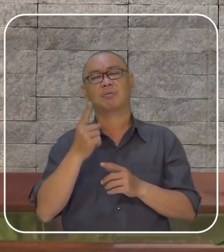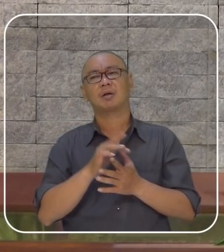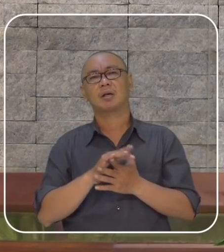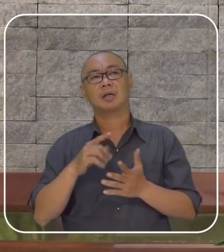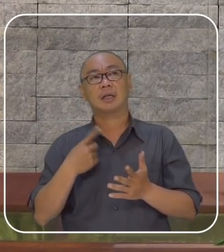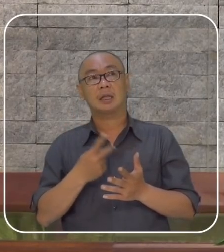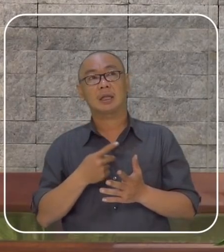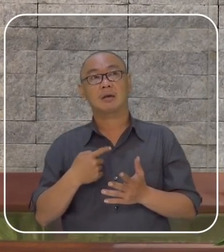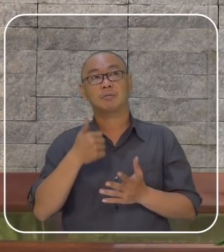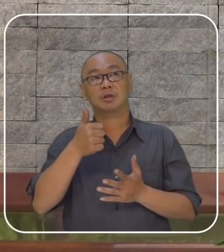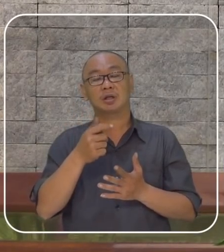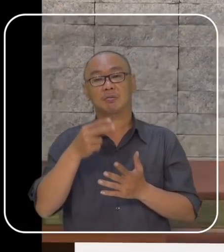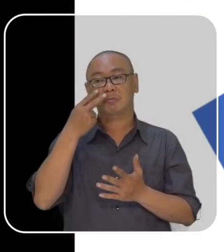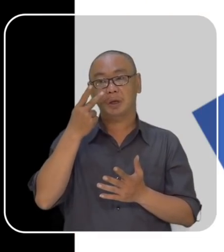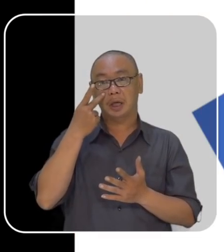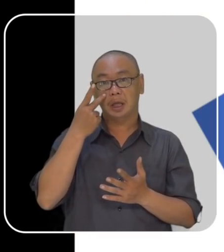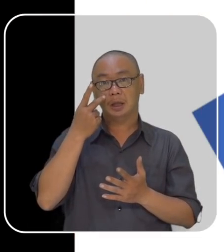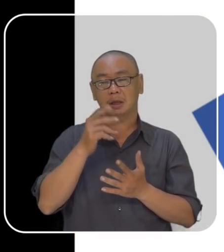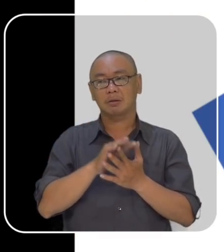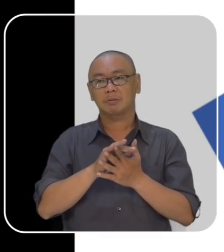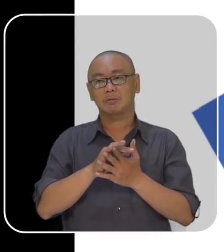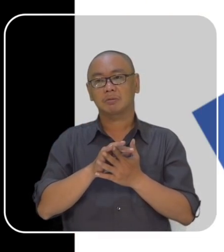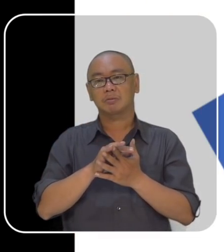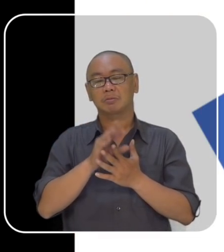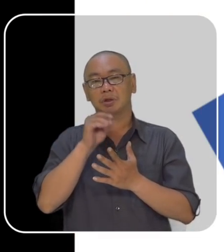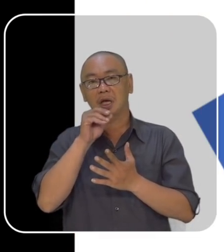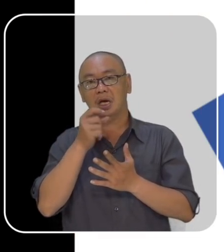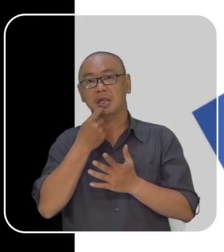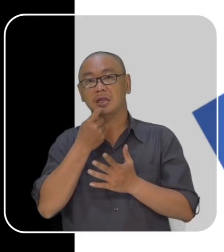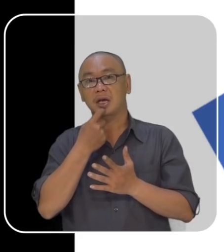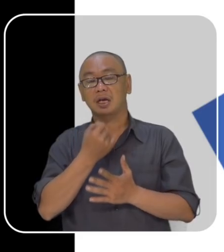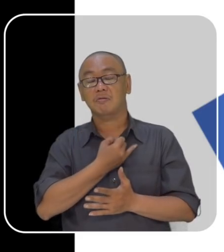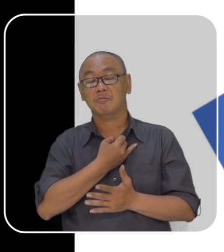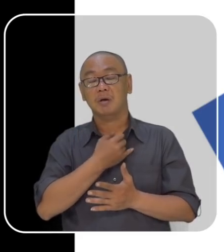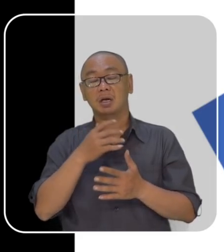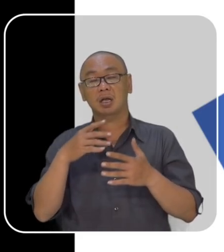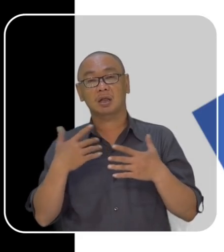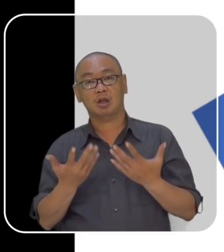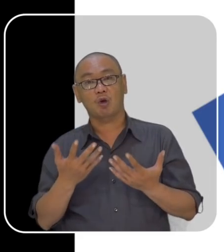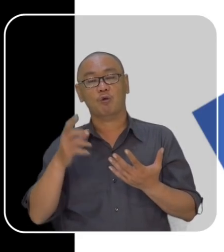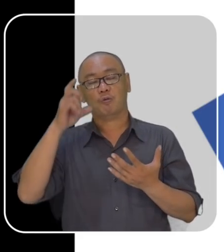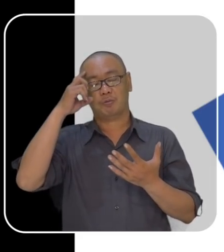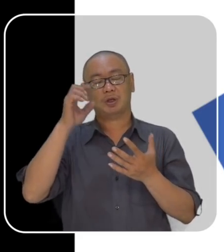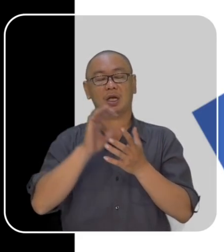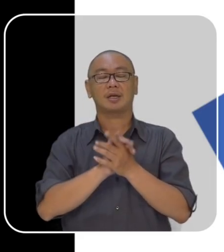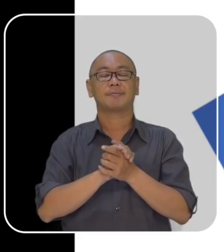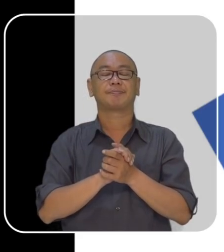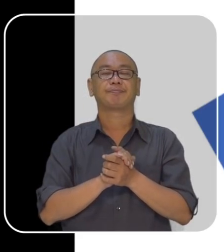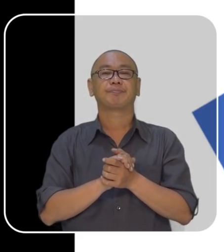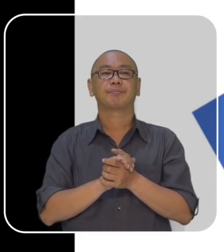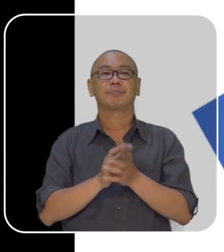ya kita bisa melihat ketika kita berbicara masalah iman atau percaya,